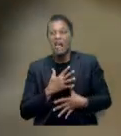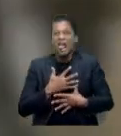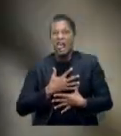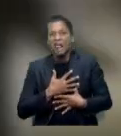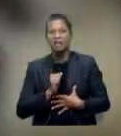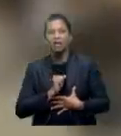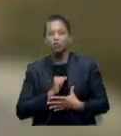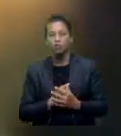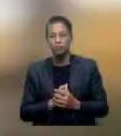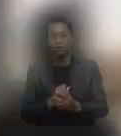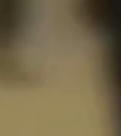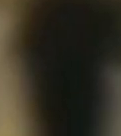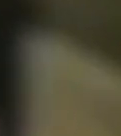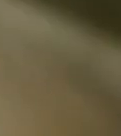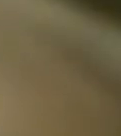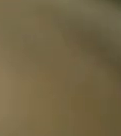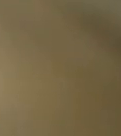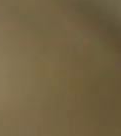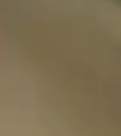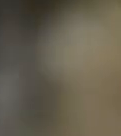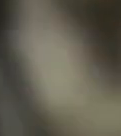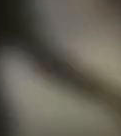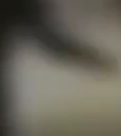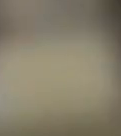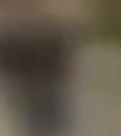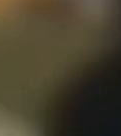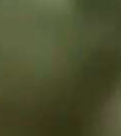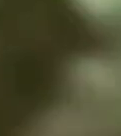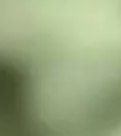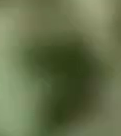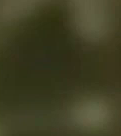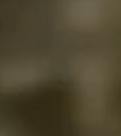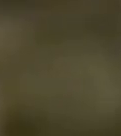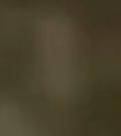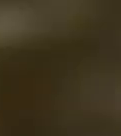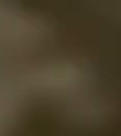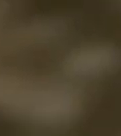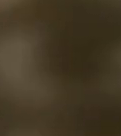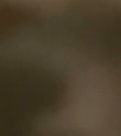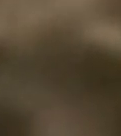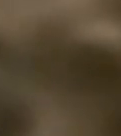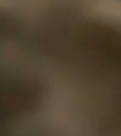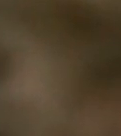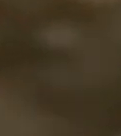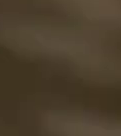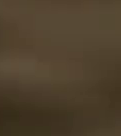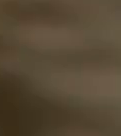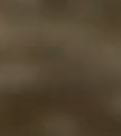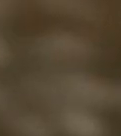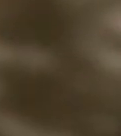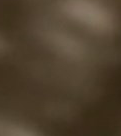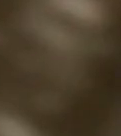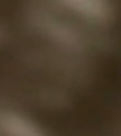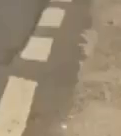Dua kelompok remaja tawuran menggunakan senjata tajam di ruas Jalan Haji Nawi Raya Cilandak, Jakarta Selatan. Tawuran diduga akibat saling ejek